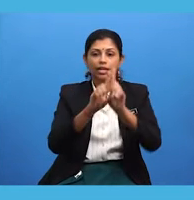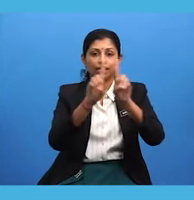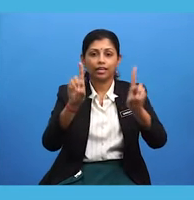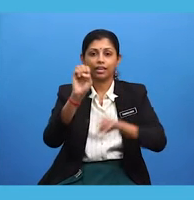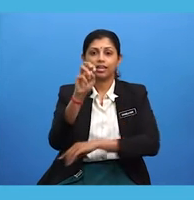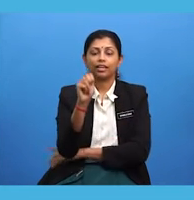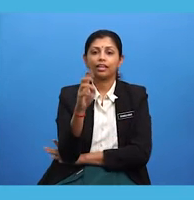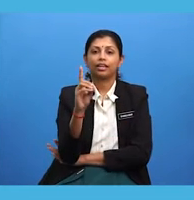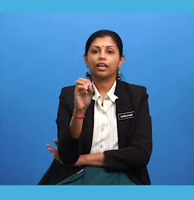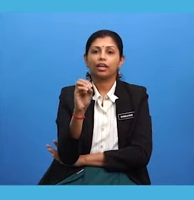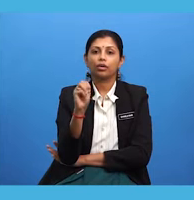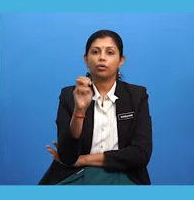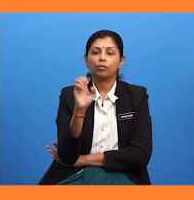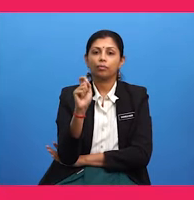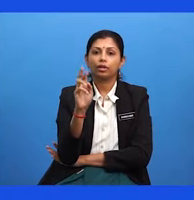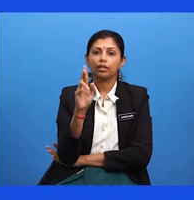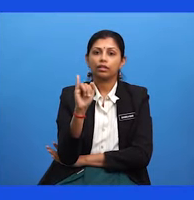dinding endometrium.